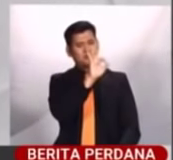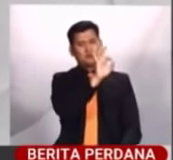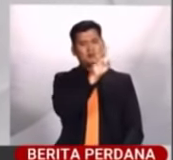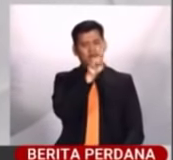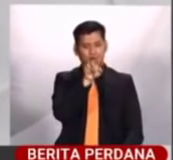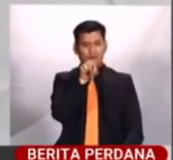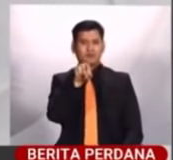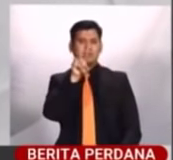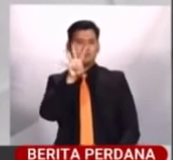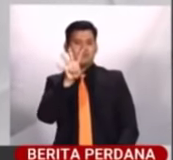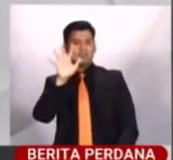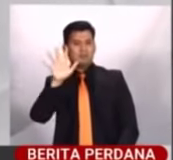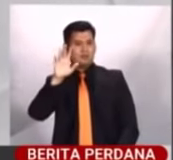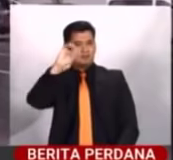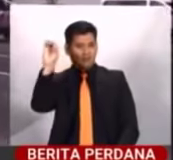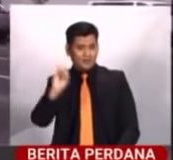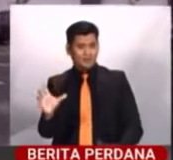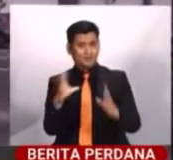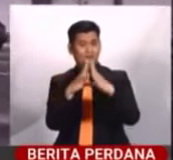92.45% siap.